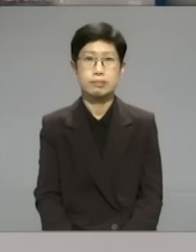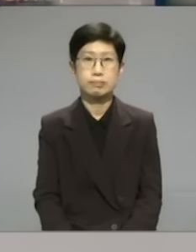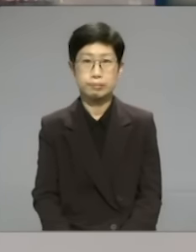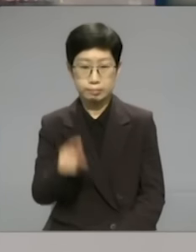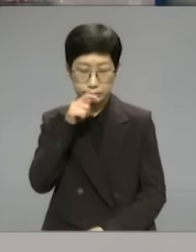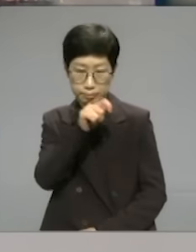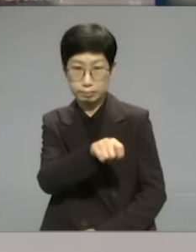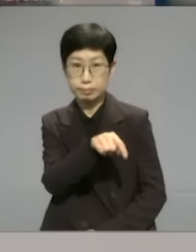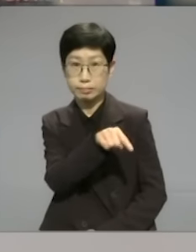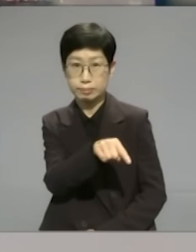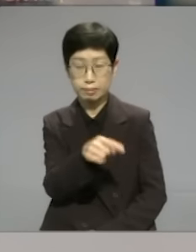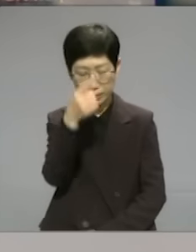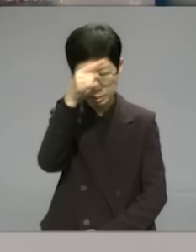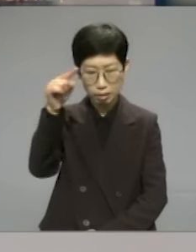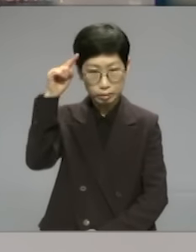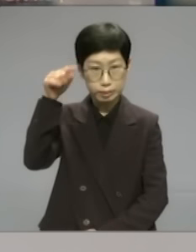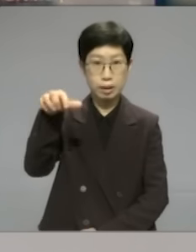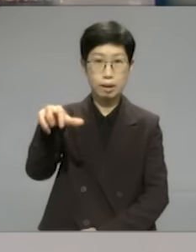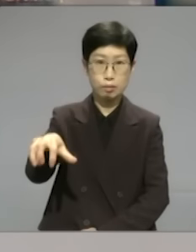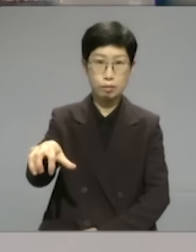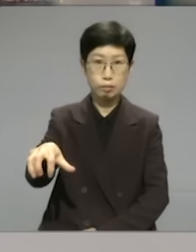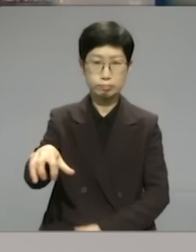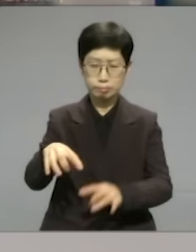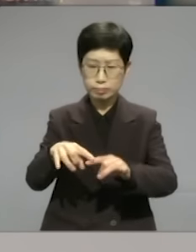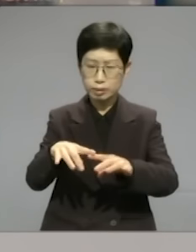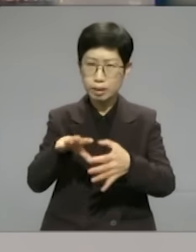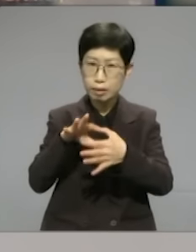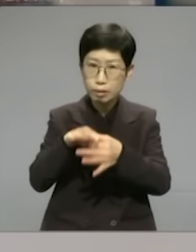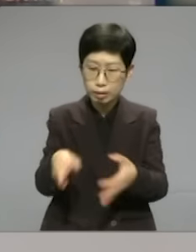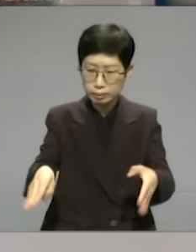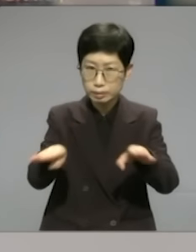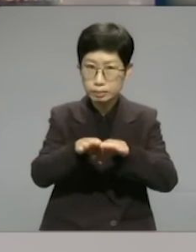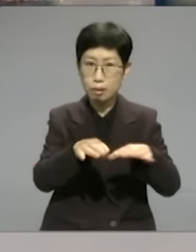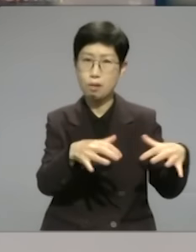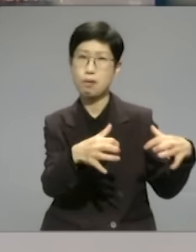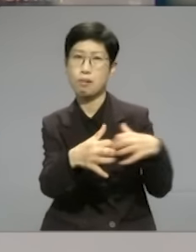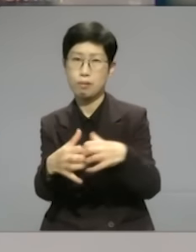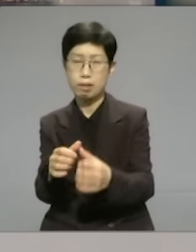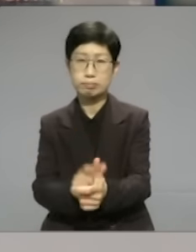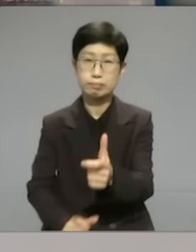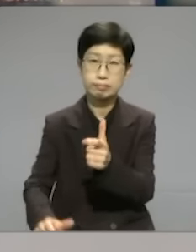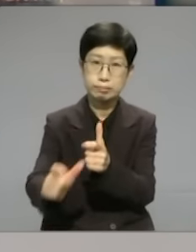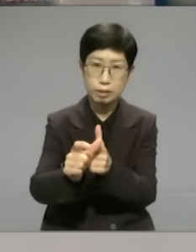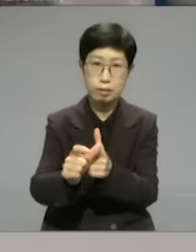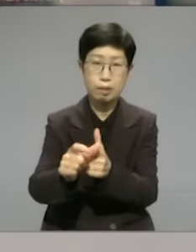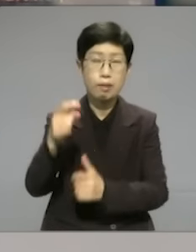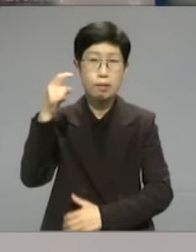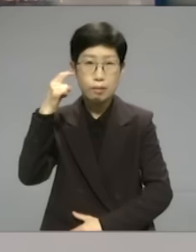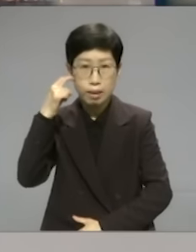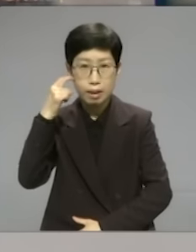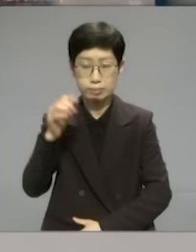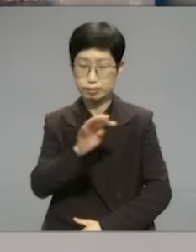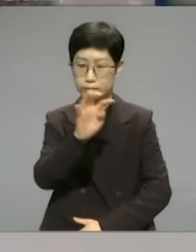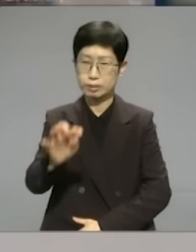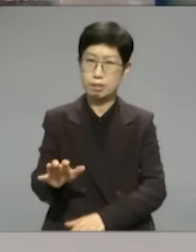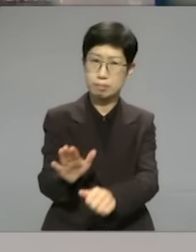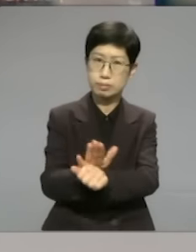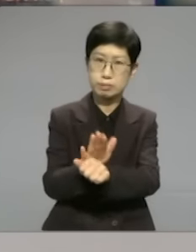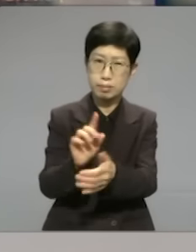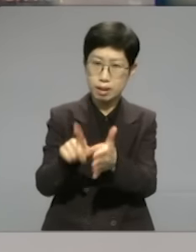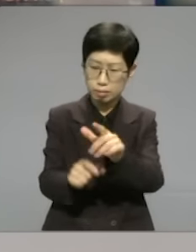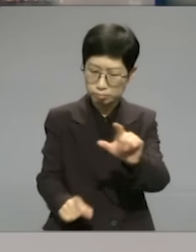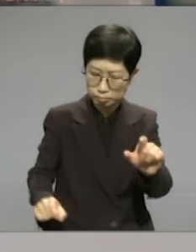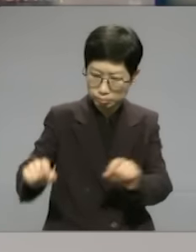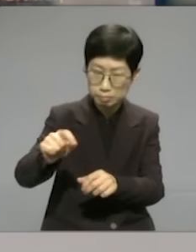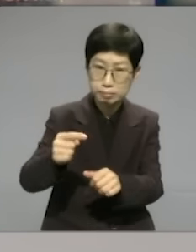네, 우크라이나가 올해 들어 러시아 본토에 있는 에너지 시설에 대한 공격을 강화하고 있습니다. 서방의 지원 지연으로 수세에